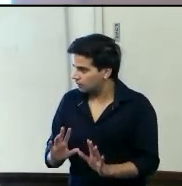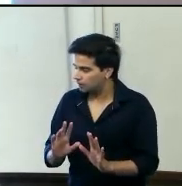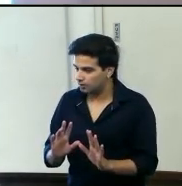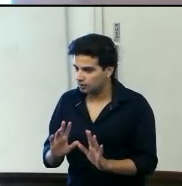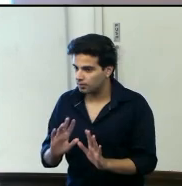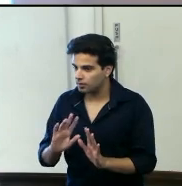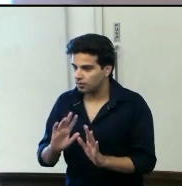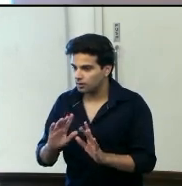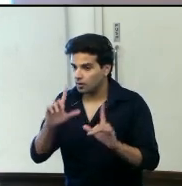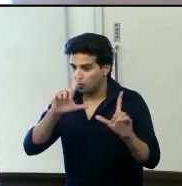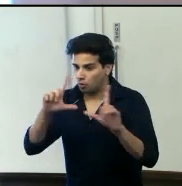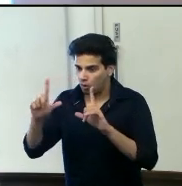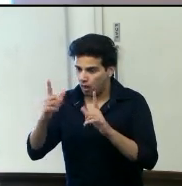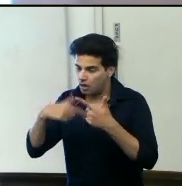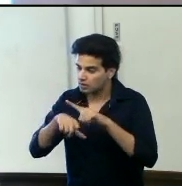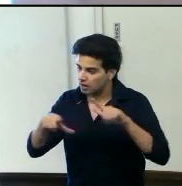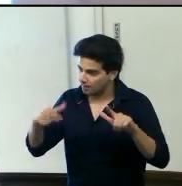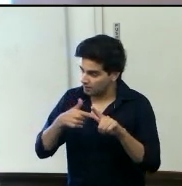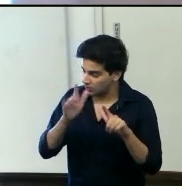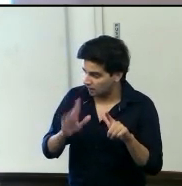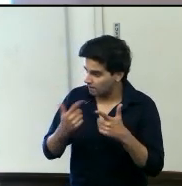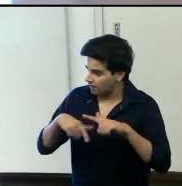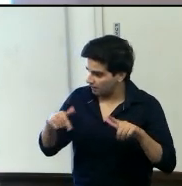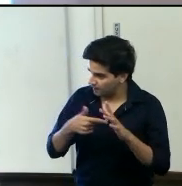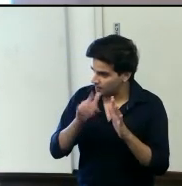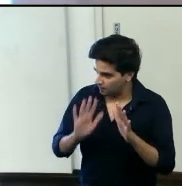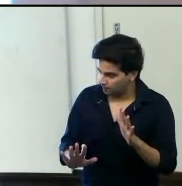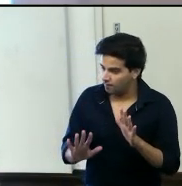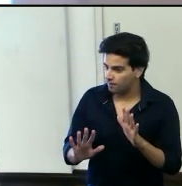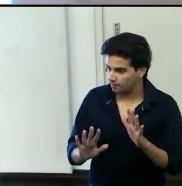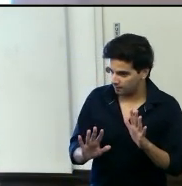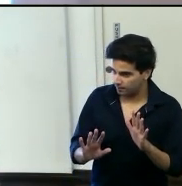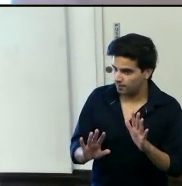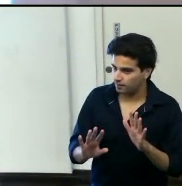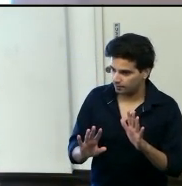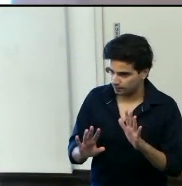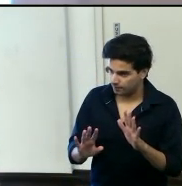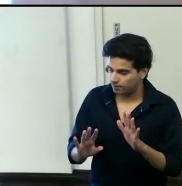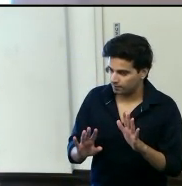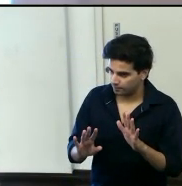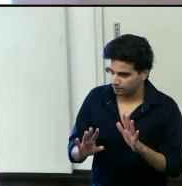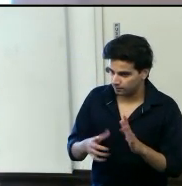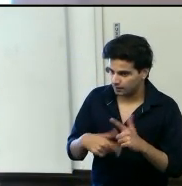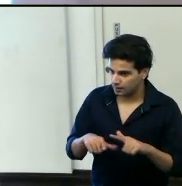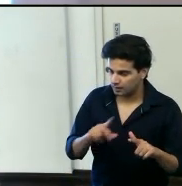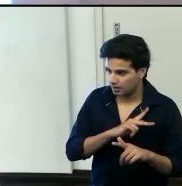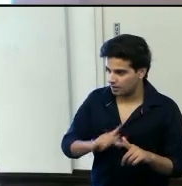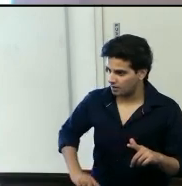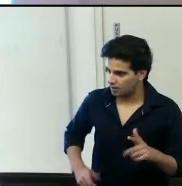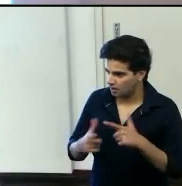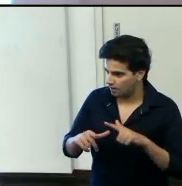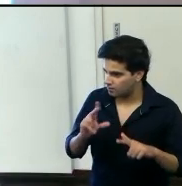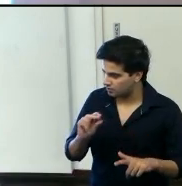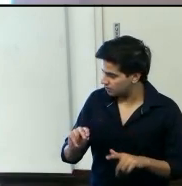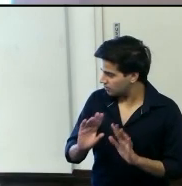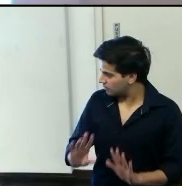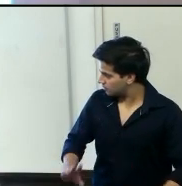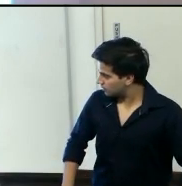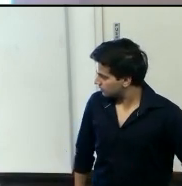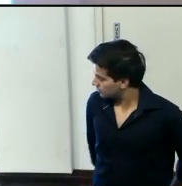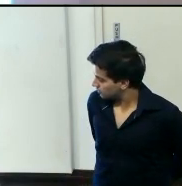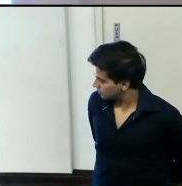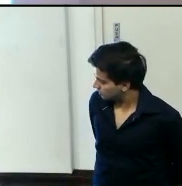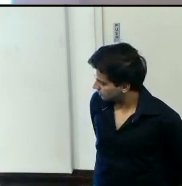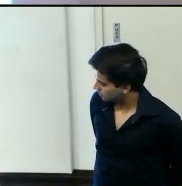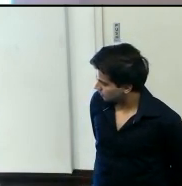ಆ ಕೊಲಾಜ್ ಲ್ಯಾಂಗ್ವೇಜ್ ಏನಿದೆ, ಅಂದರೆ ಕೊಲಾಜ್ ಲ್ಯಾಂಗ್ವೇಜ್ ಅಂತಂದರೆ ಭಿನ್ನವಾದಂಥ ಭಾಗಗಳನ್ನ ಒಟ್ಟಿಗೆ ತೊಗೊಂಬಂದು ಇನ್ನೊಂದು ಹೊಸ ಅರ್ಥ ಹುಟ್ಟಿಸೋದು.